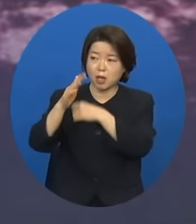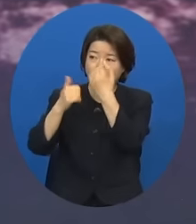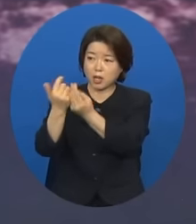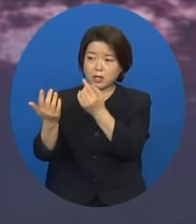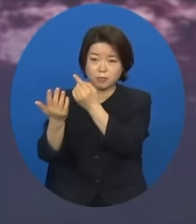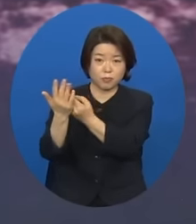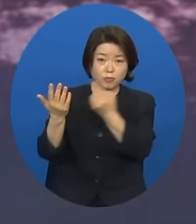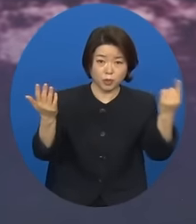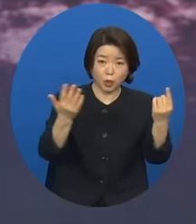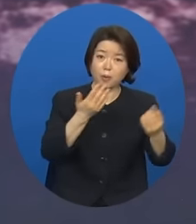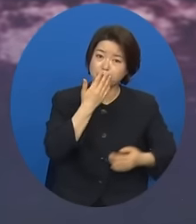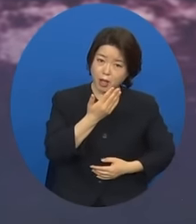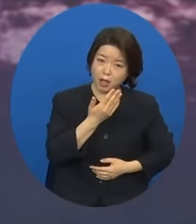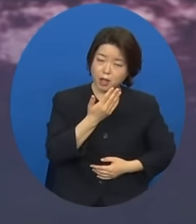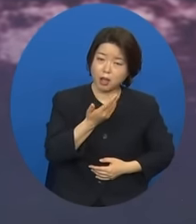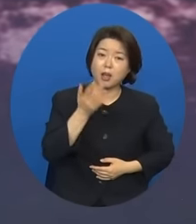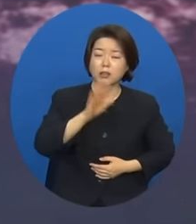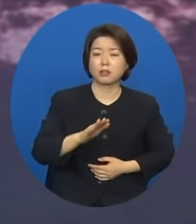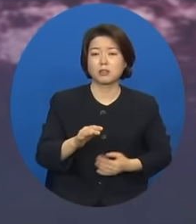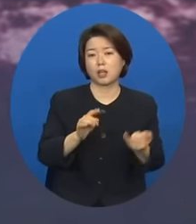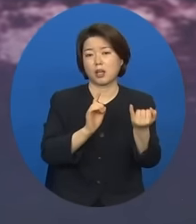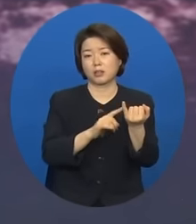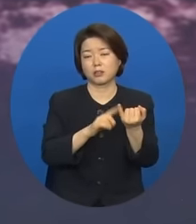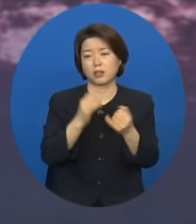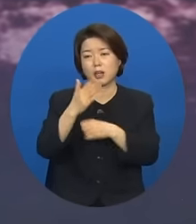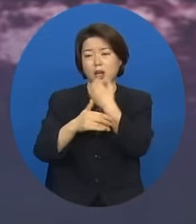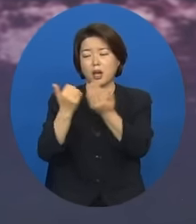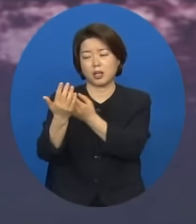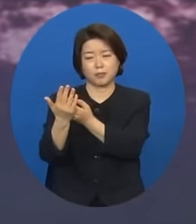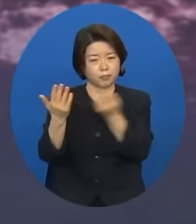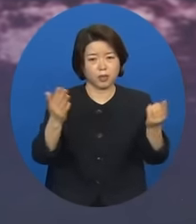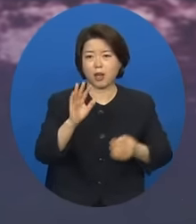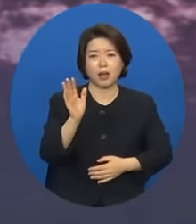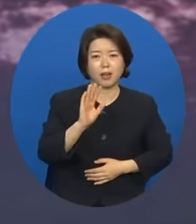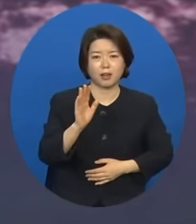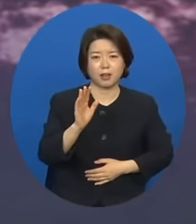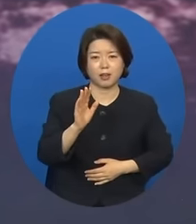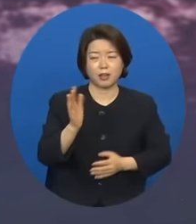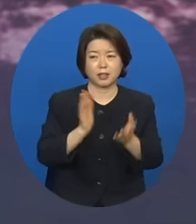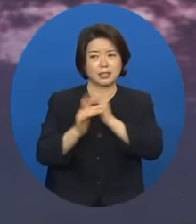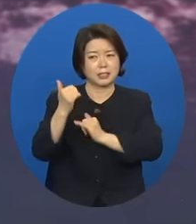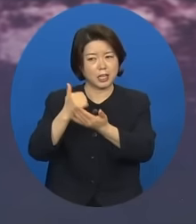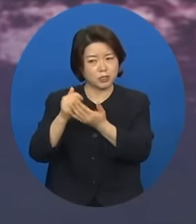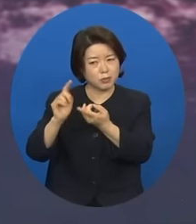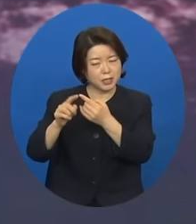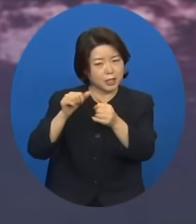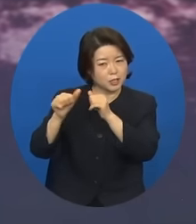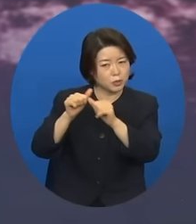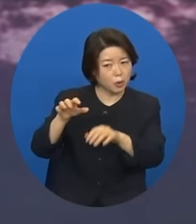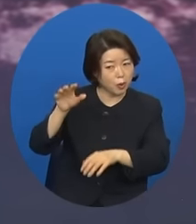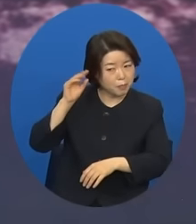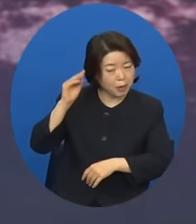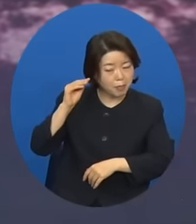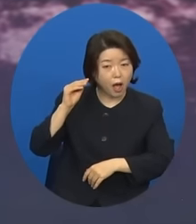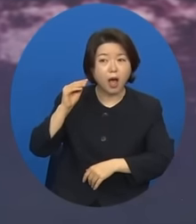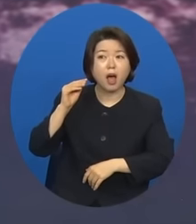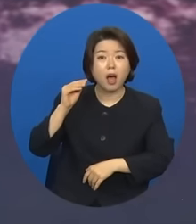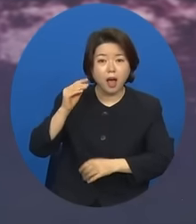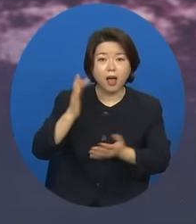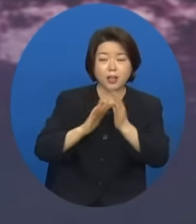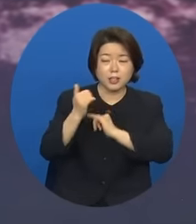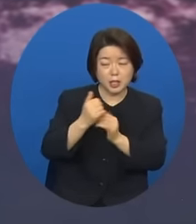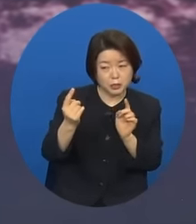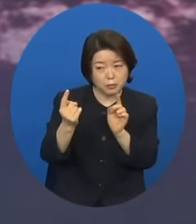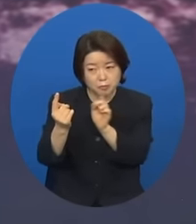않습니까 그런데도 그녀는 하나님을 떠나지를 않아요 예수님에 대한 소문을 들어요 그리고 예수님을 찾아갑니다